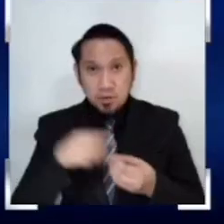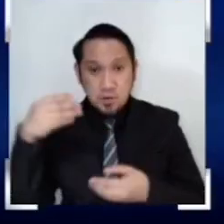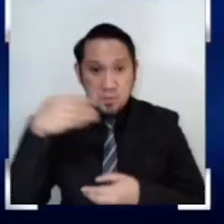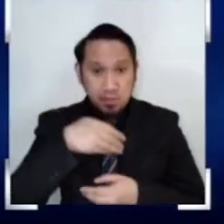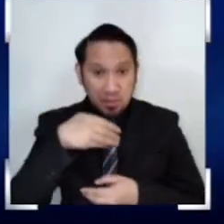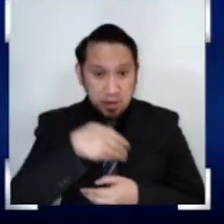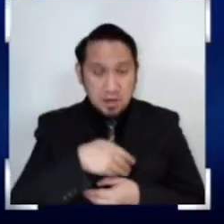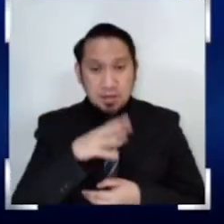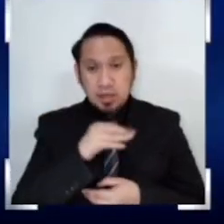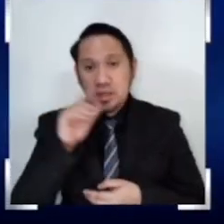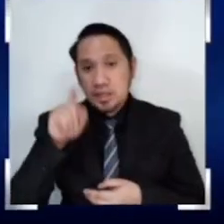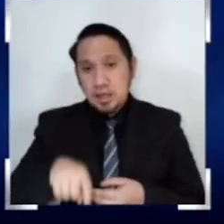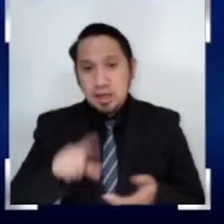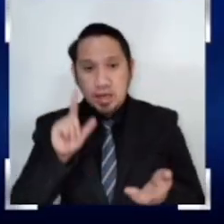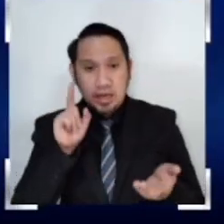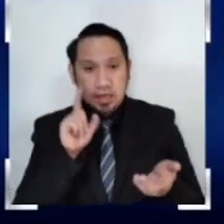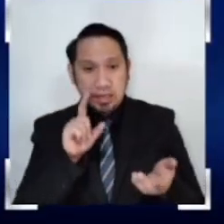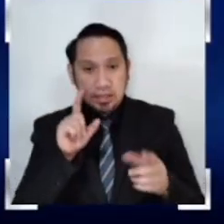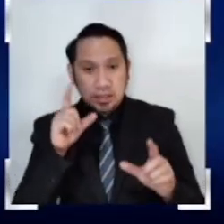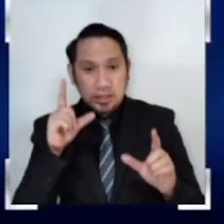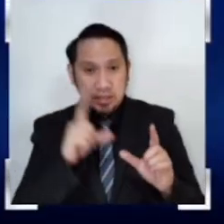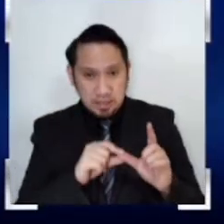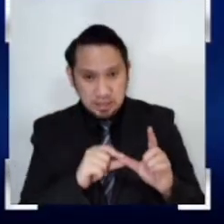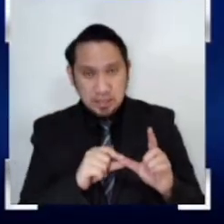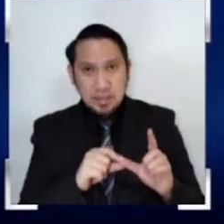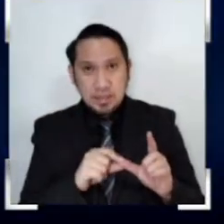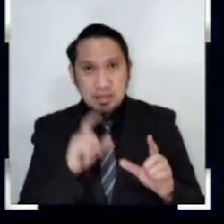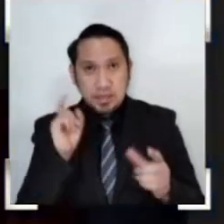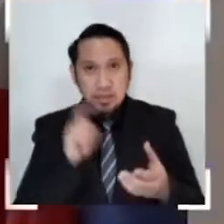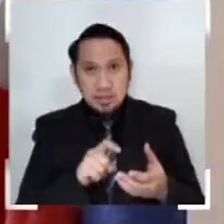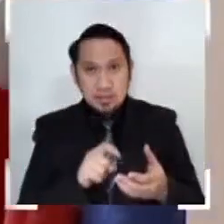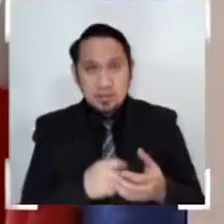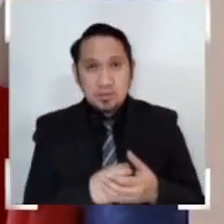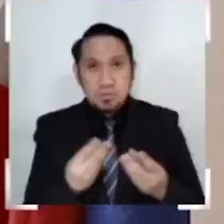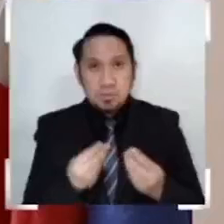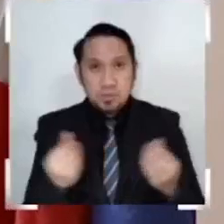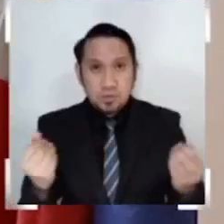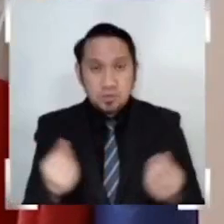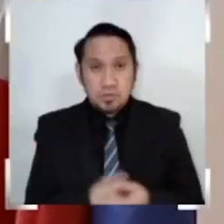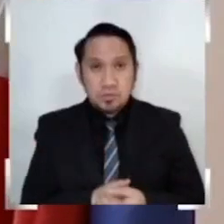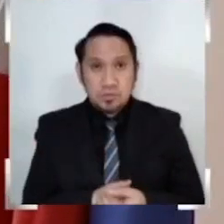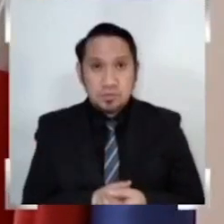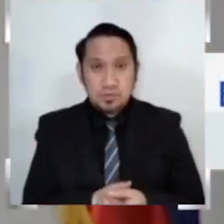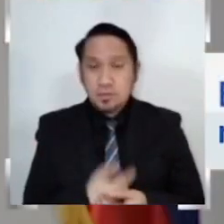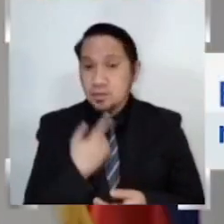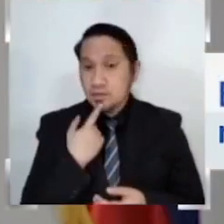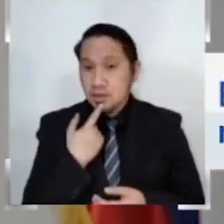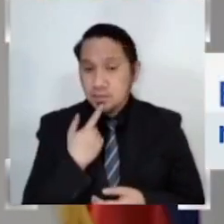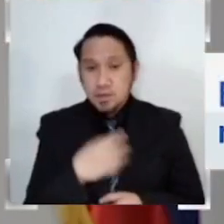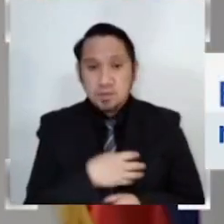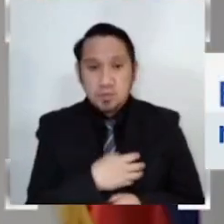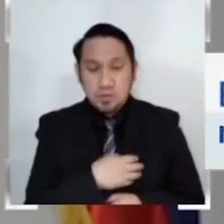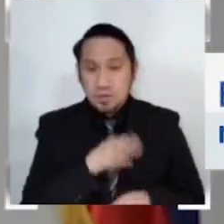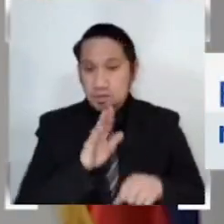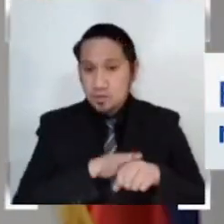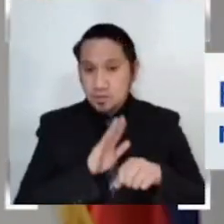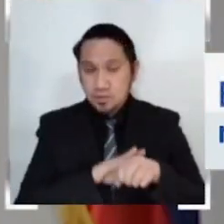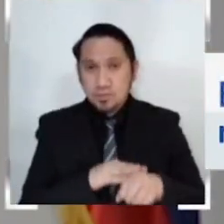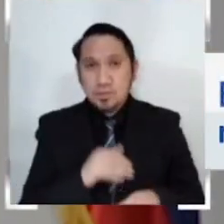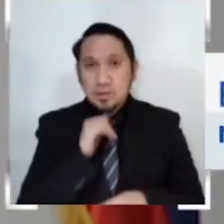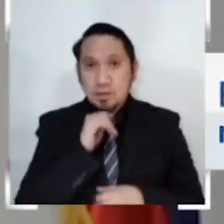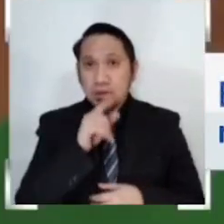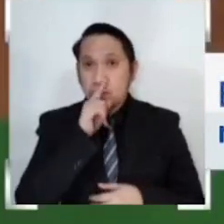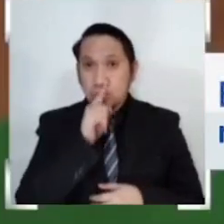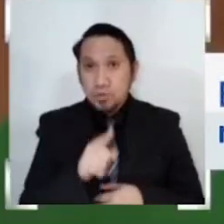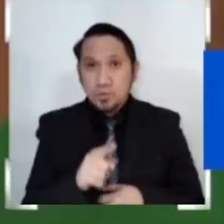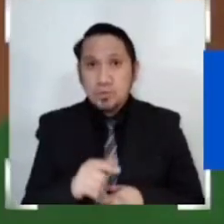mong i-click ang nakalakip na link para ito'y maresolba? Babala ng pulisya. Hindi po siya totoo. Do not click on the